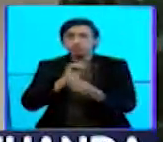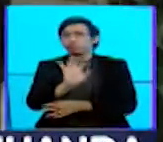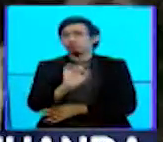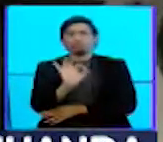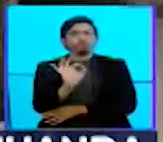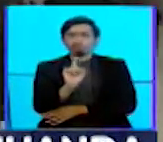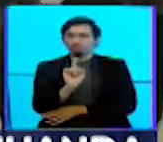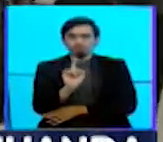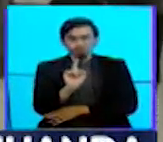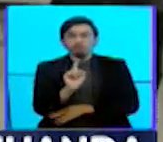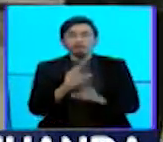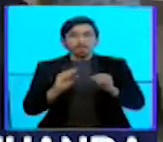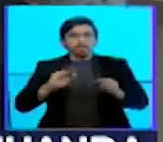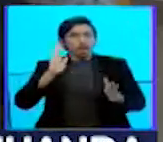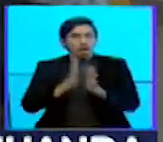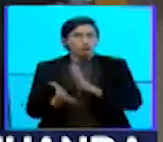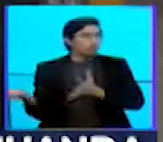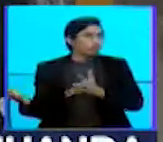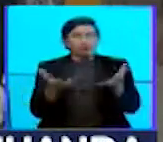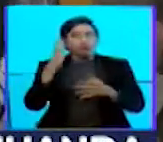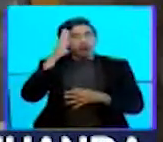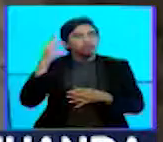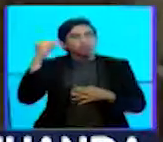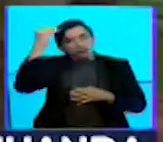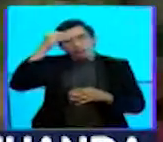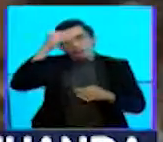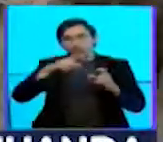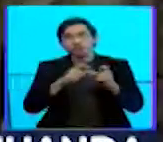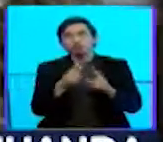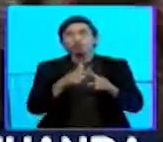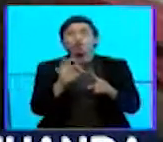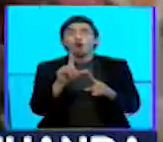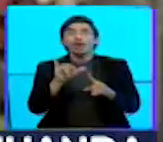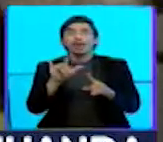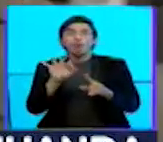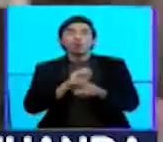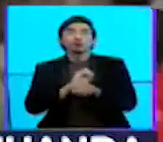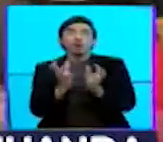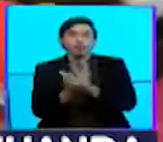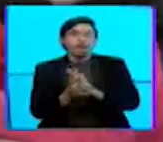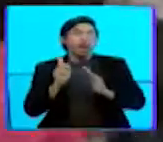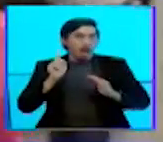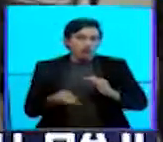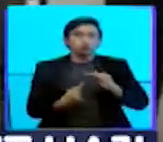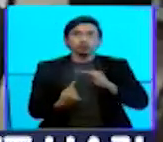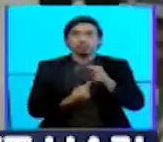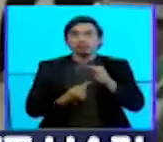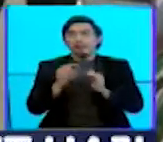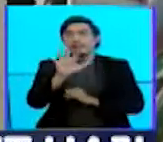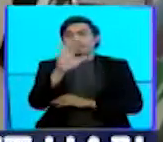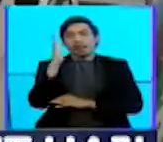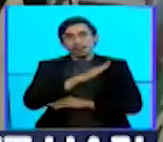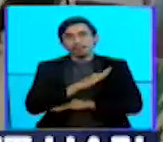pekerja migran ini kemudian dibawa ke Asrama Haji Sukolilo Surabaya untuk menjalani karantina selama